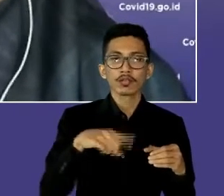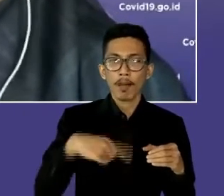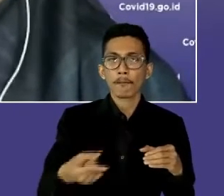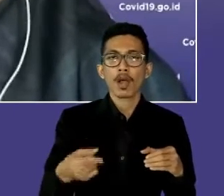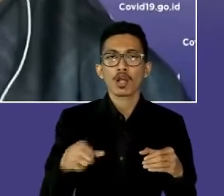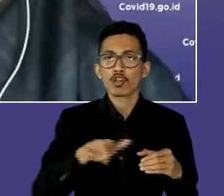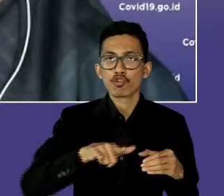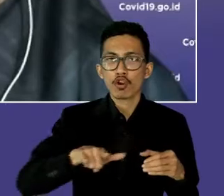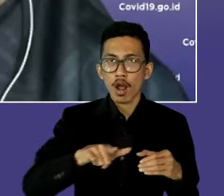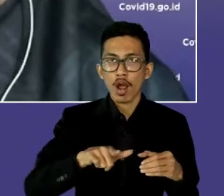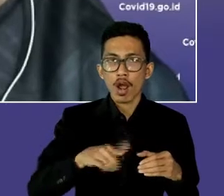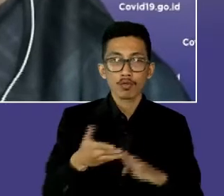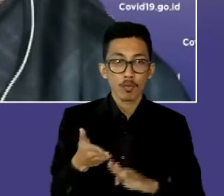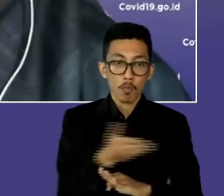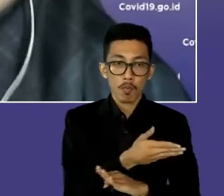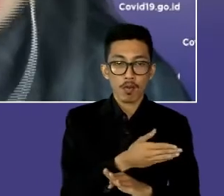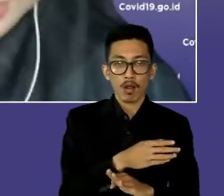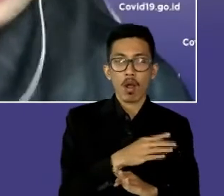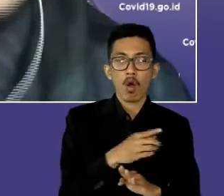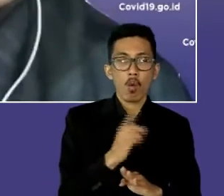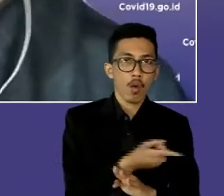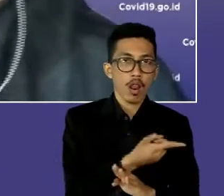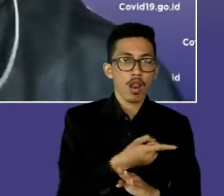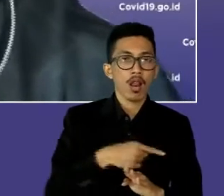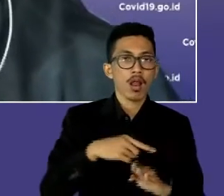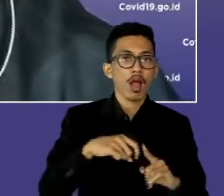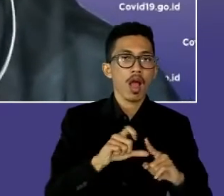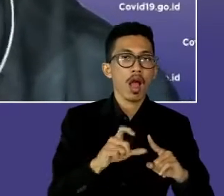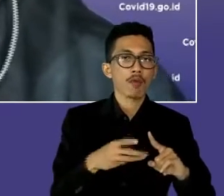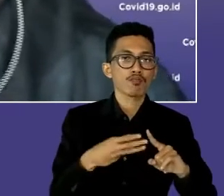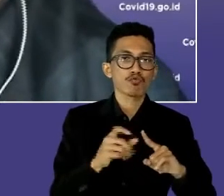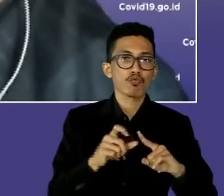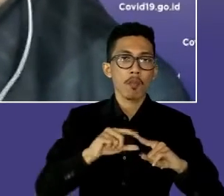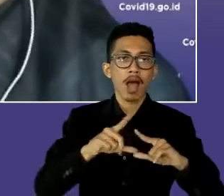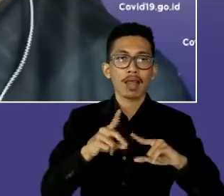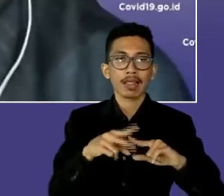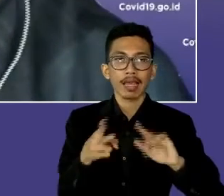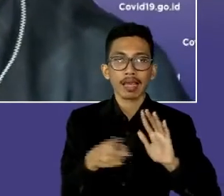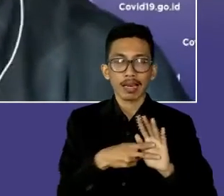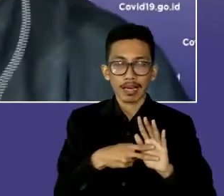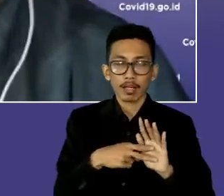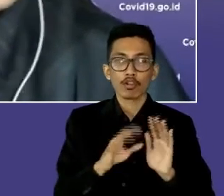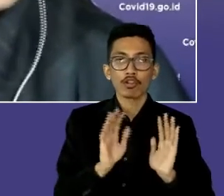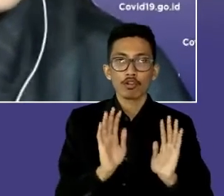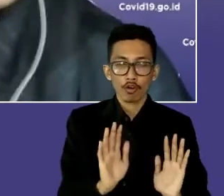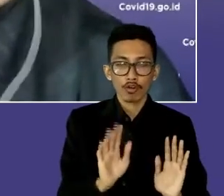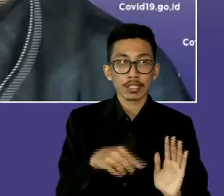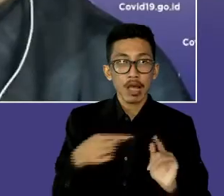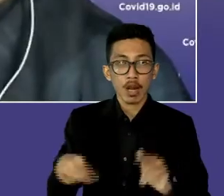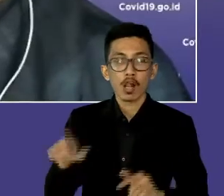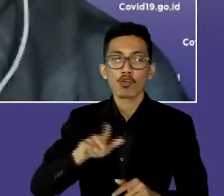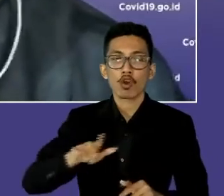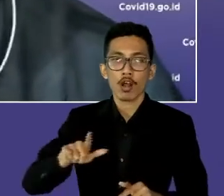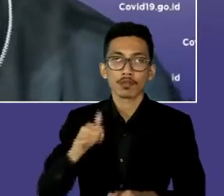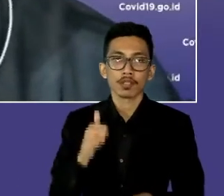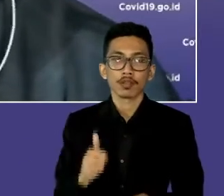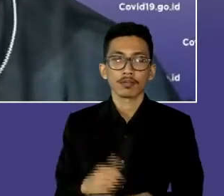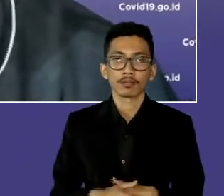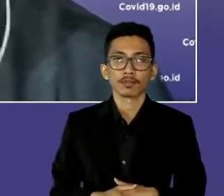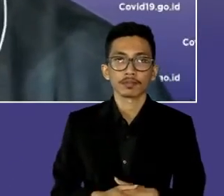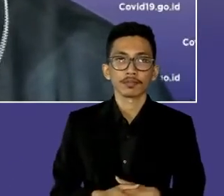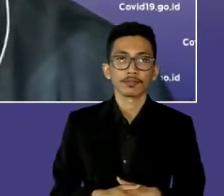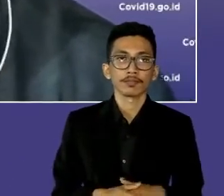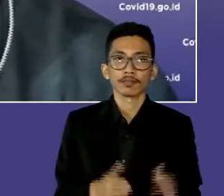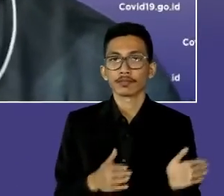yang sebelumnya kita cuma bisa sampai kabupaten, barangkali kabupaten kota gitu ya. Lanjut Dr. Dewi. Betul. Kita lanjut ke slide berikutnya. Ini